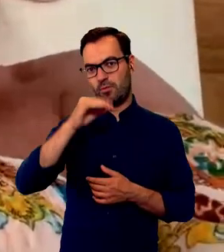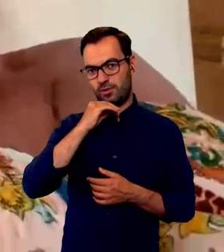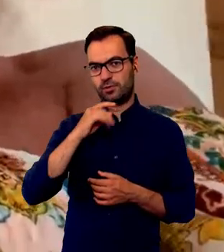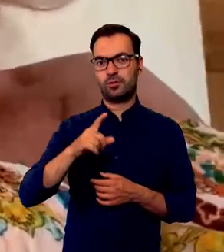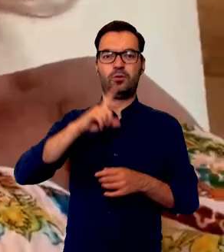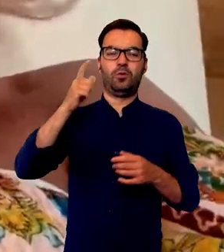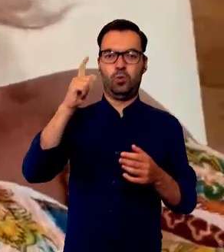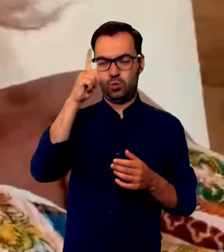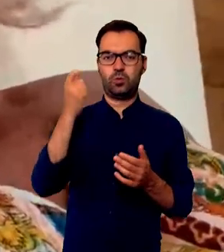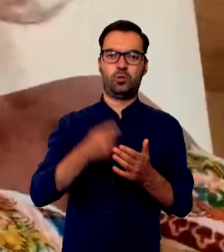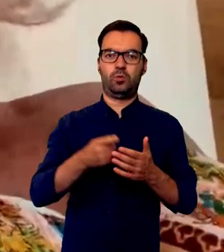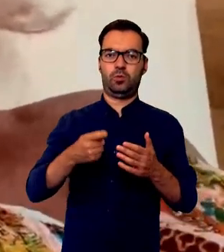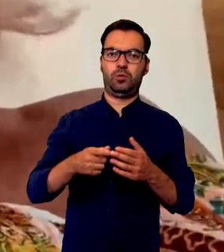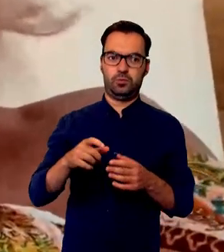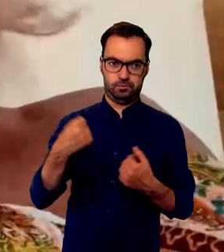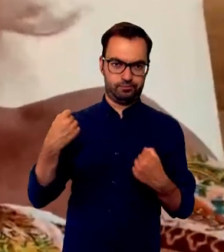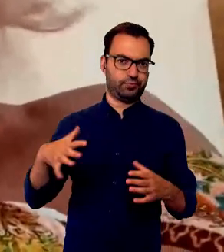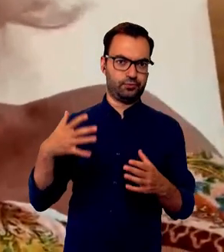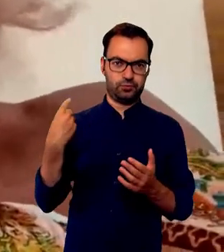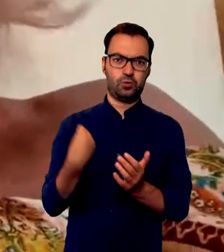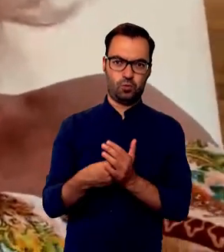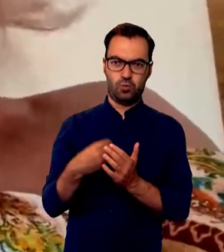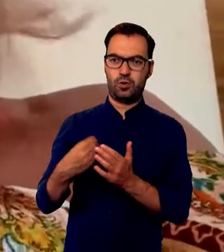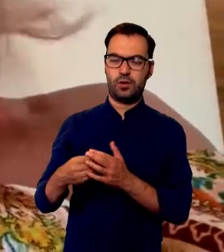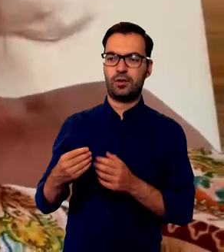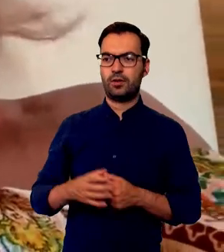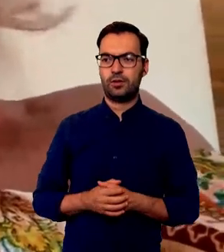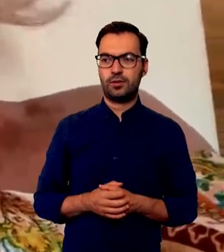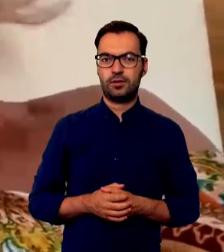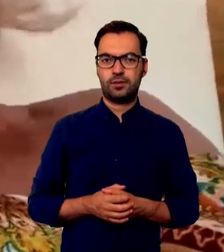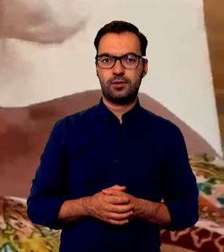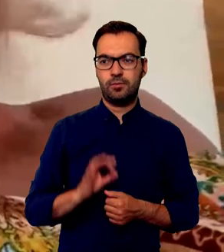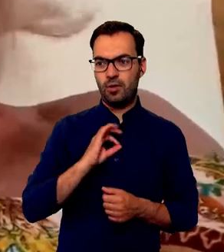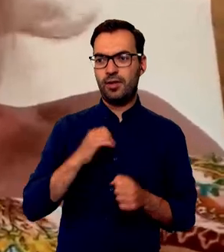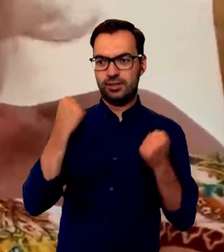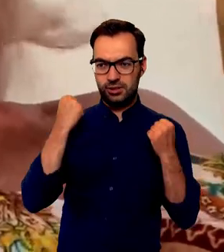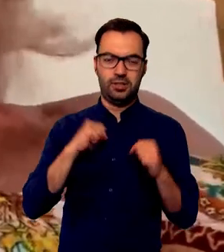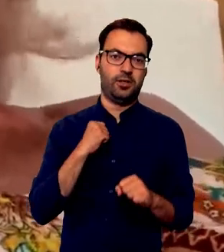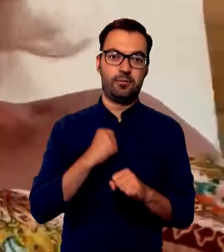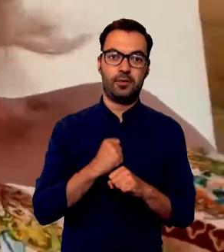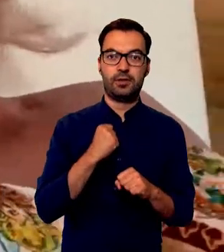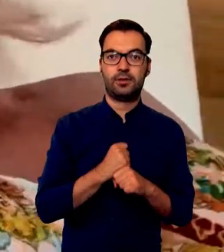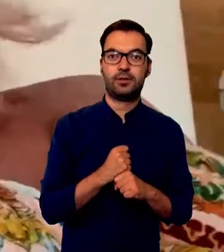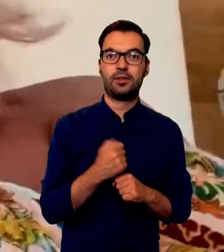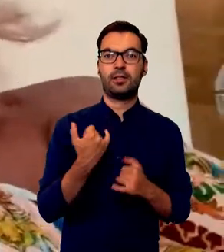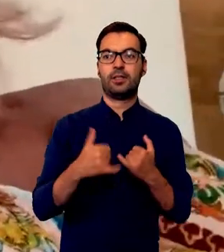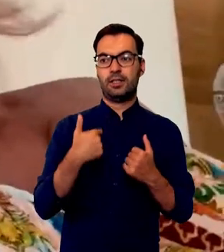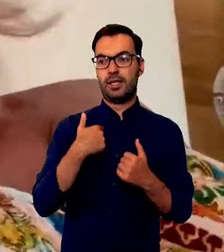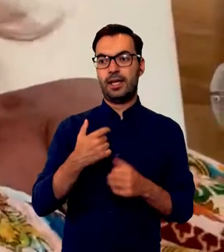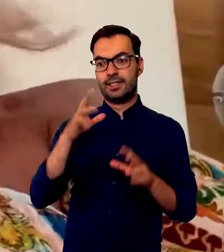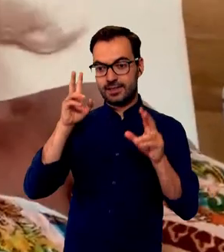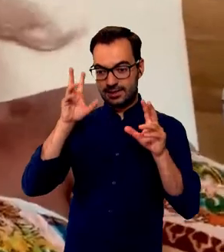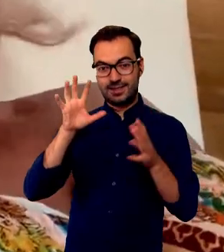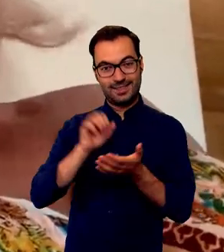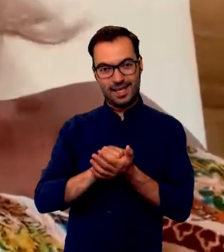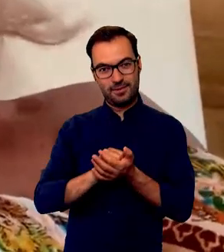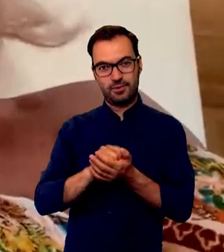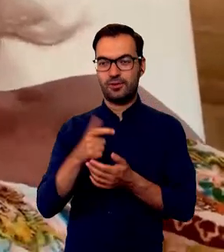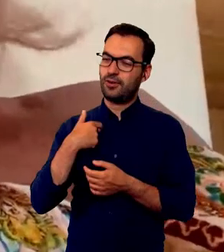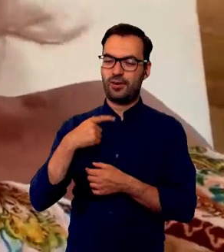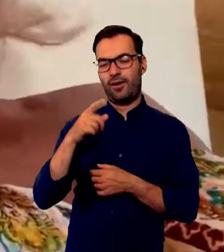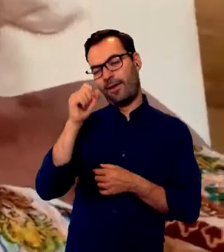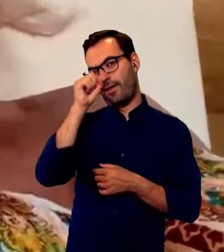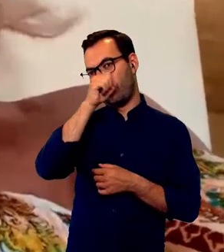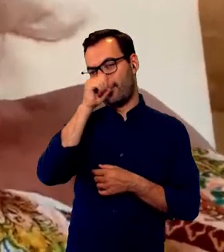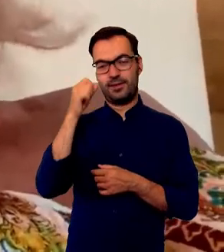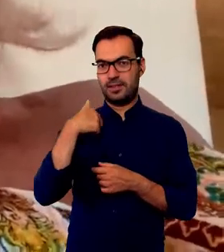kolekcjonerzy są naprawdę duże pieniądze i one rosną. Nie, to jest moja ciężka praca. Bo ja, jeżeli się za coś biorę, to nie jest to moim kaprysem.